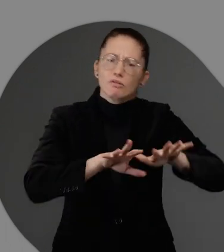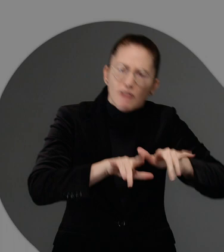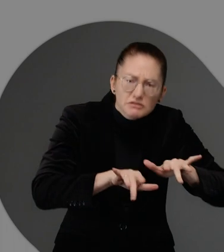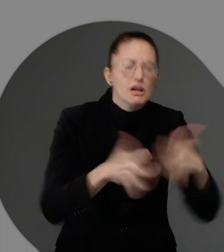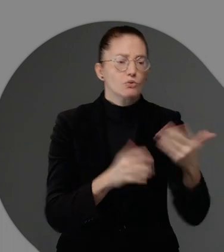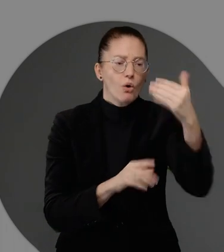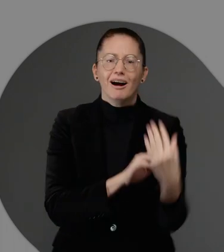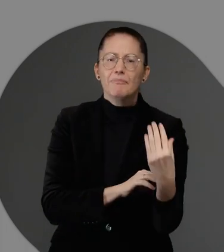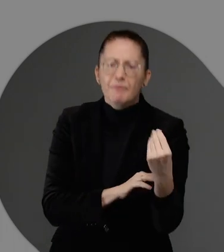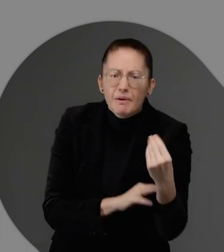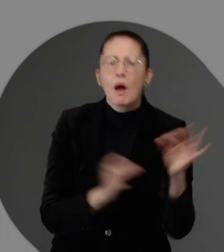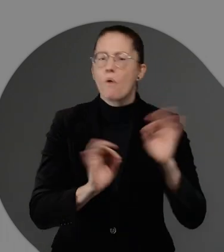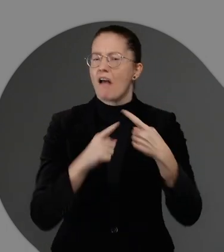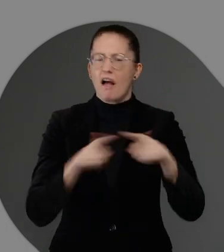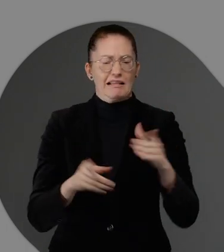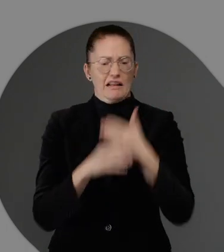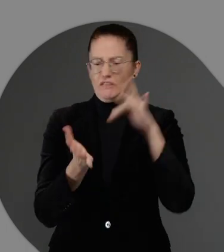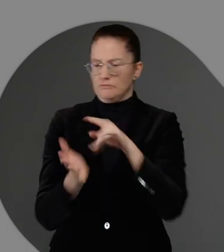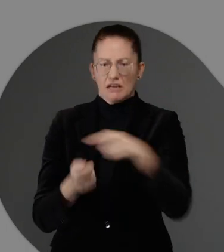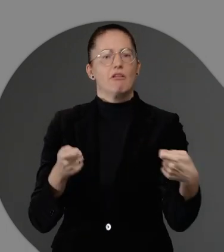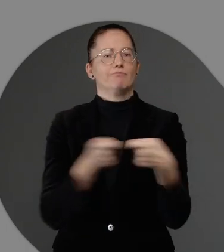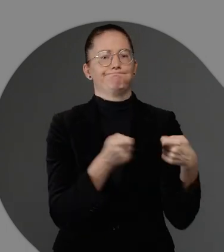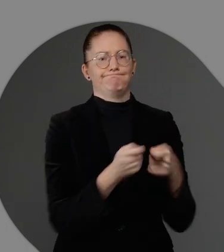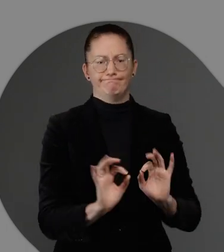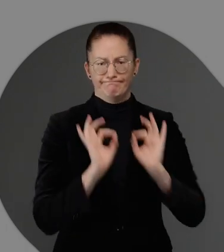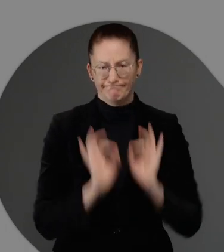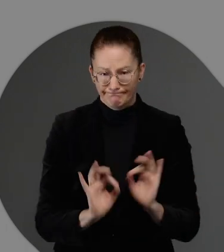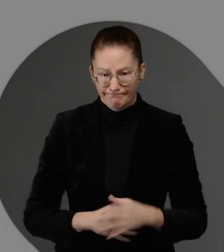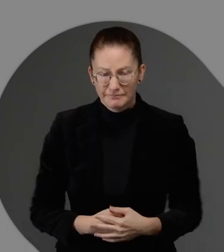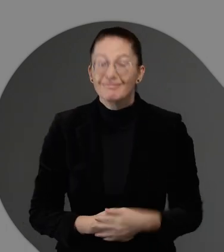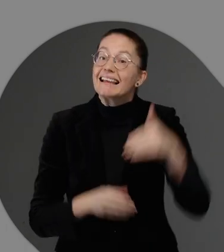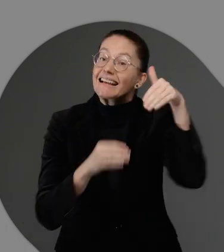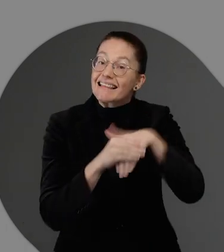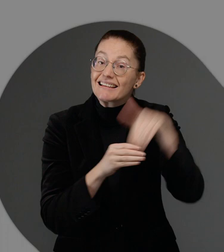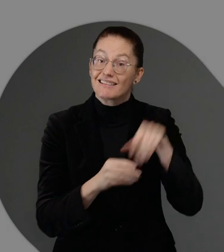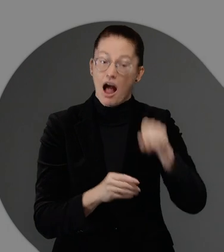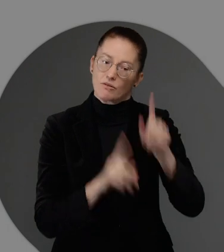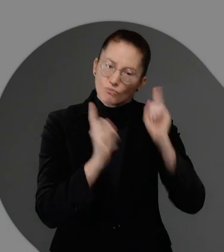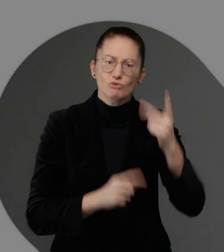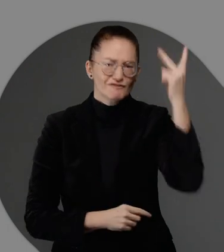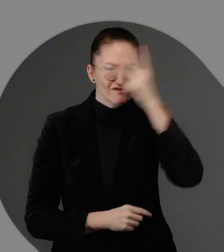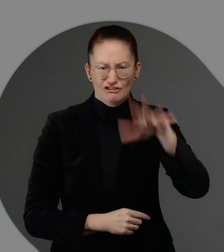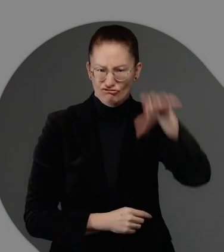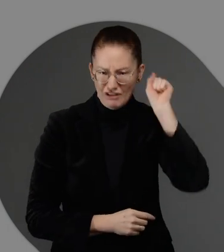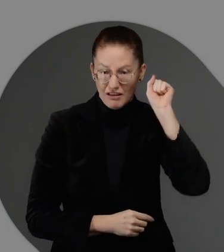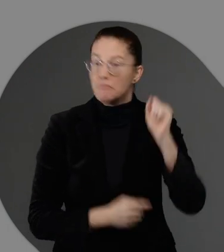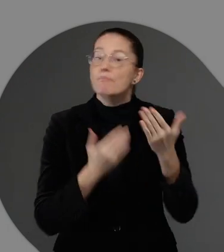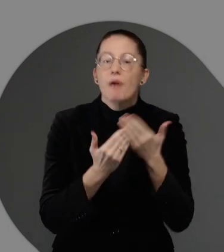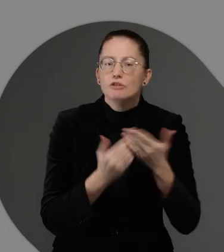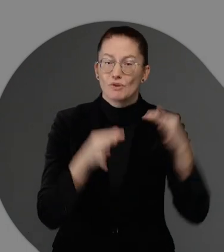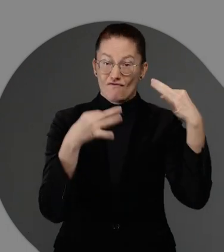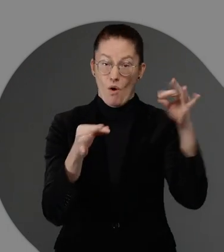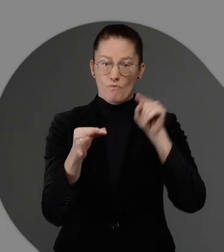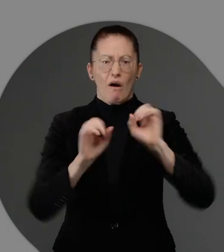werden, sondern auch mit Tastatur, Screenreader oder anderen Hilfsmitteln bedient werden. Inhalte sind verständlich, das heißt zum Beispiel